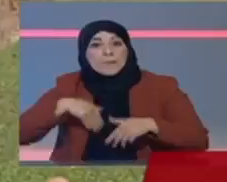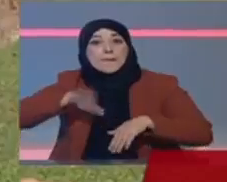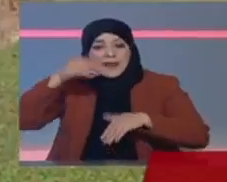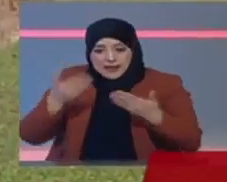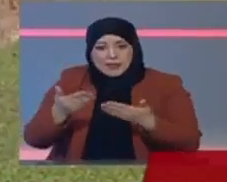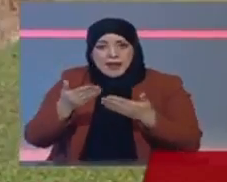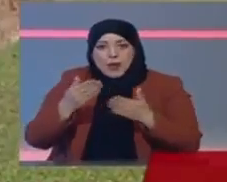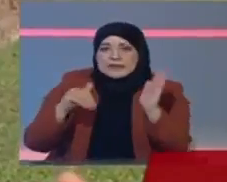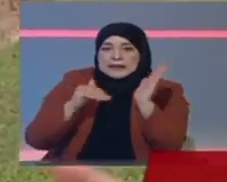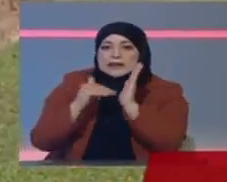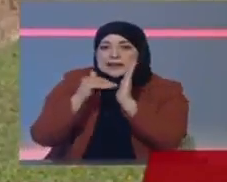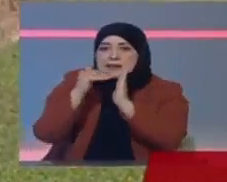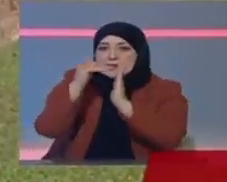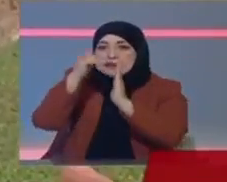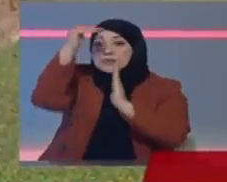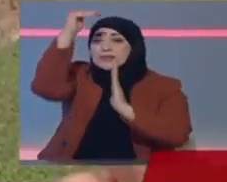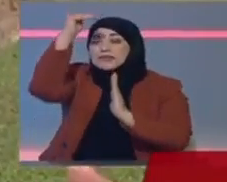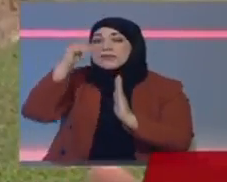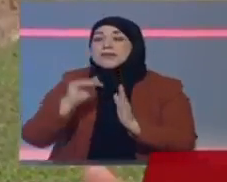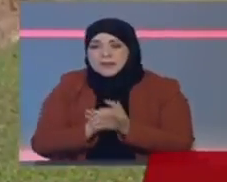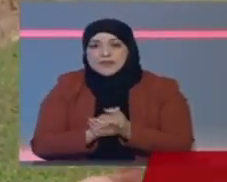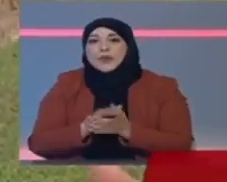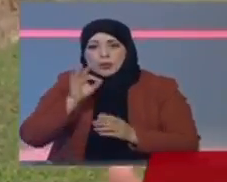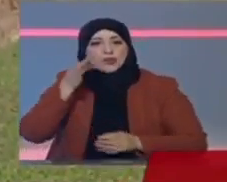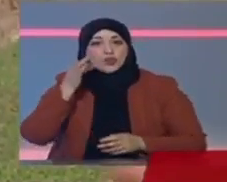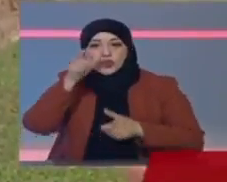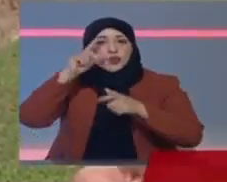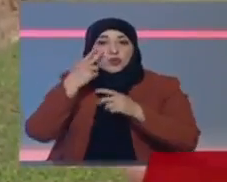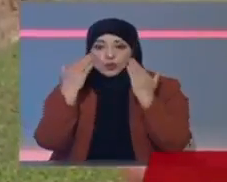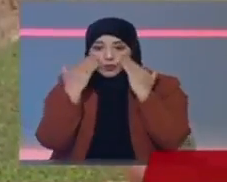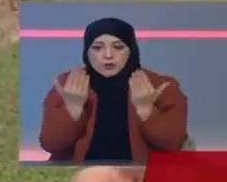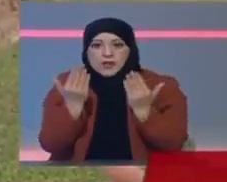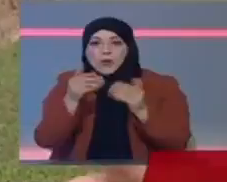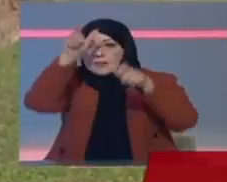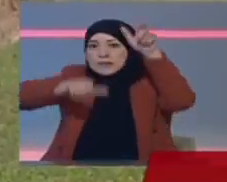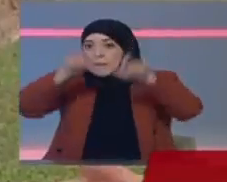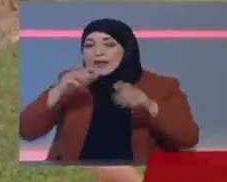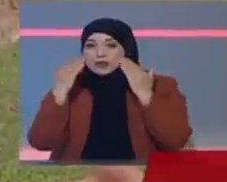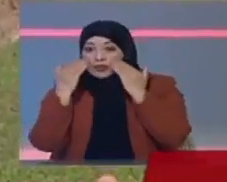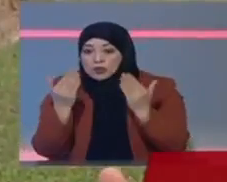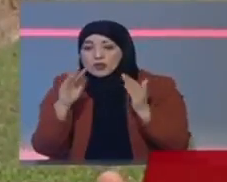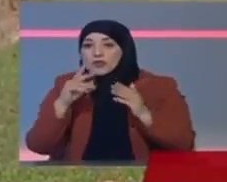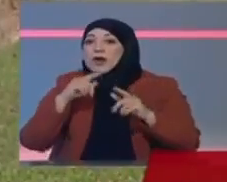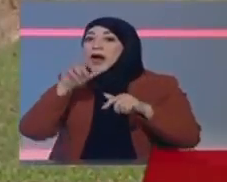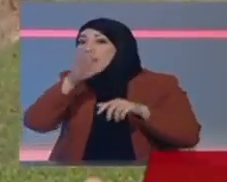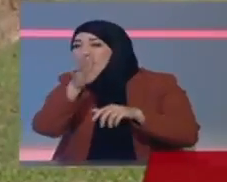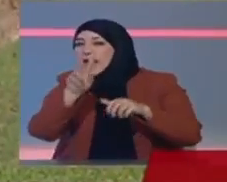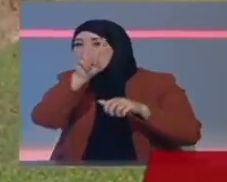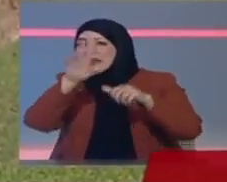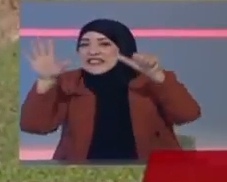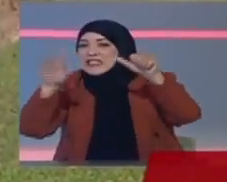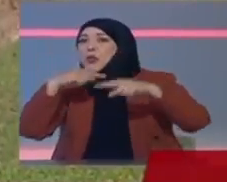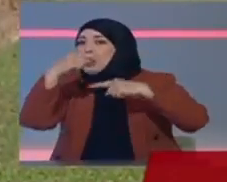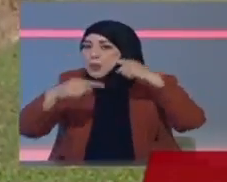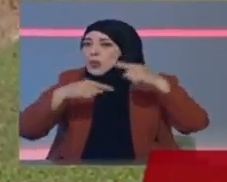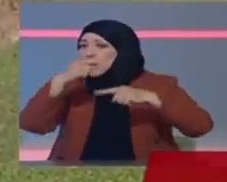تساعد في التسجيل وبدنا كما قلت حسب التقرير سته وعشرين حال كل يوم مش معناها